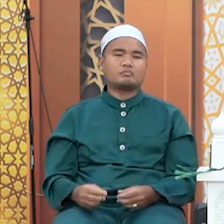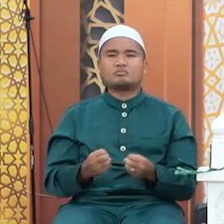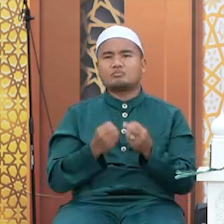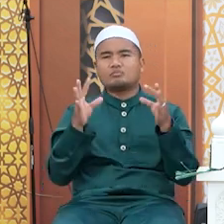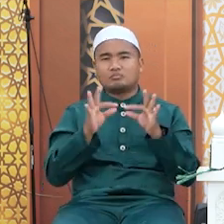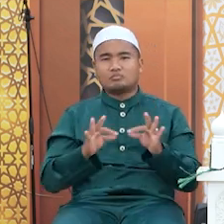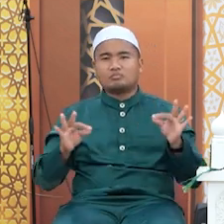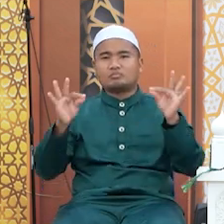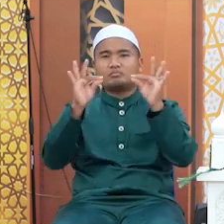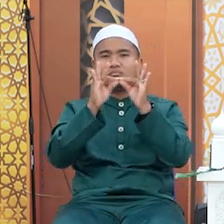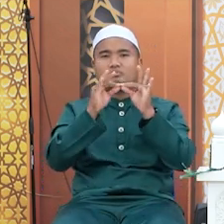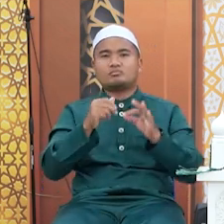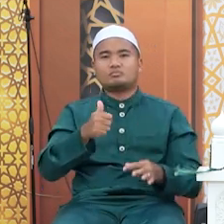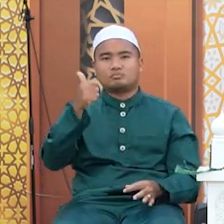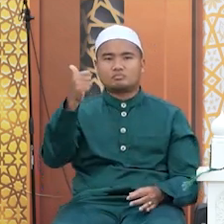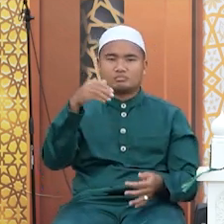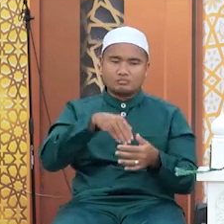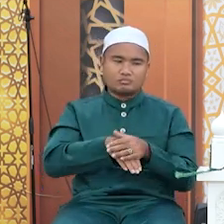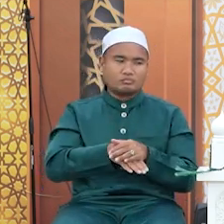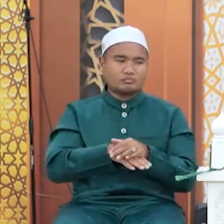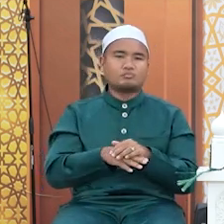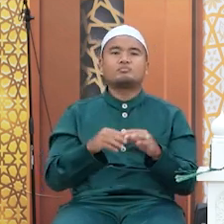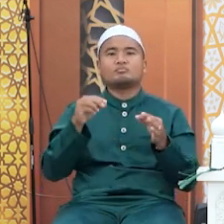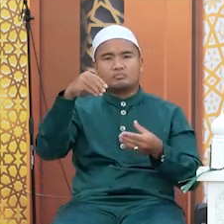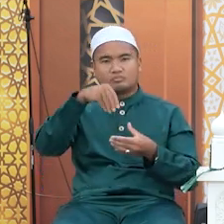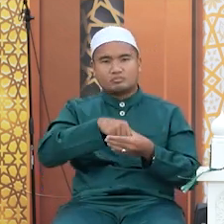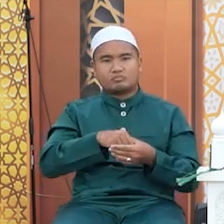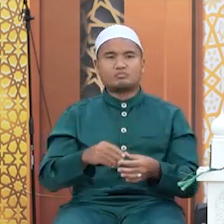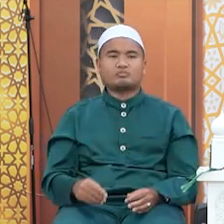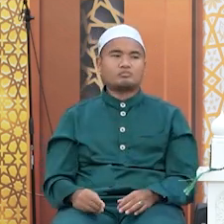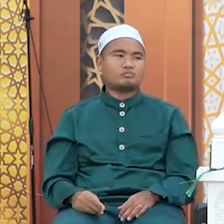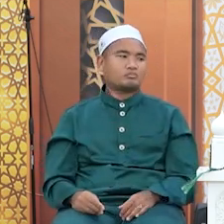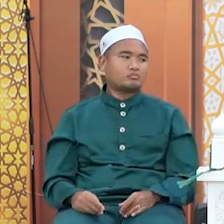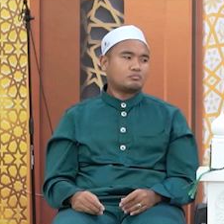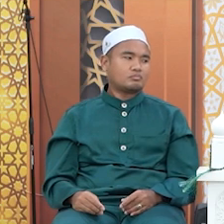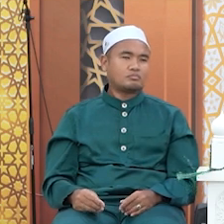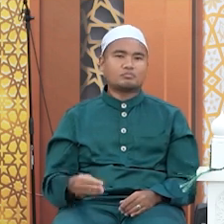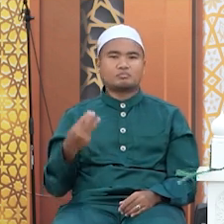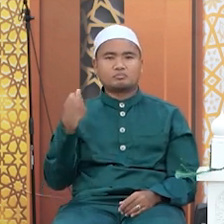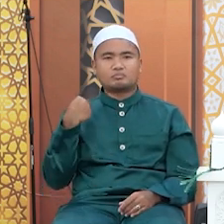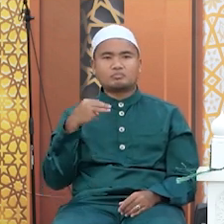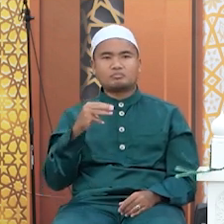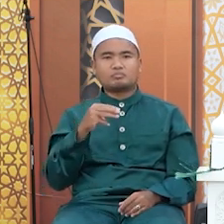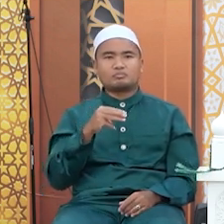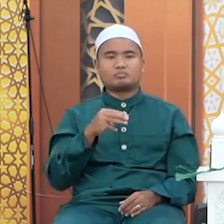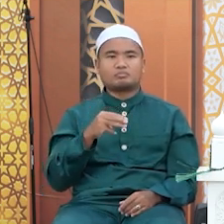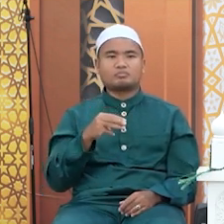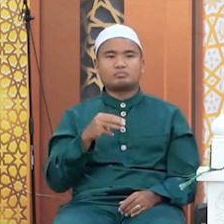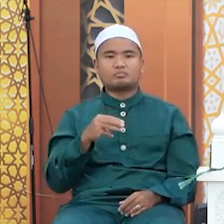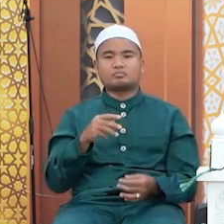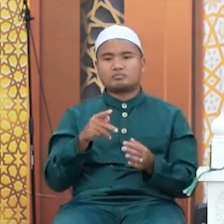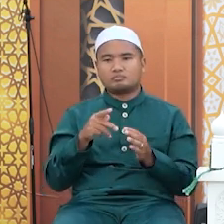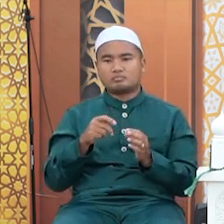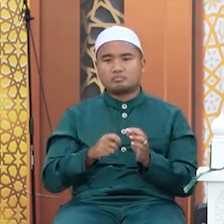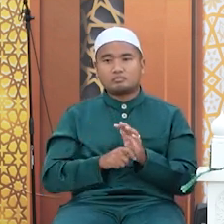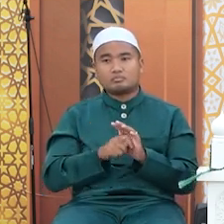sedekah. Rizkinya murah, penyakitnya sembuh. Mereka lah paling pemurah. Rasulullah lah orang yang paling